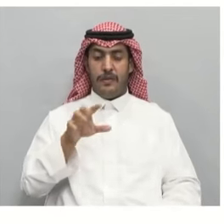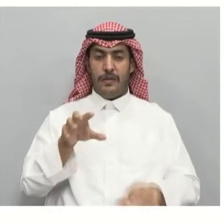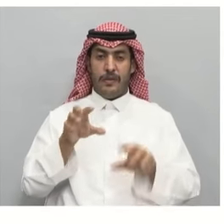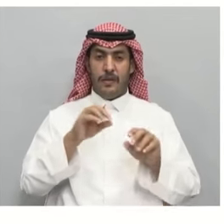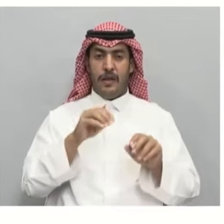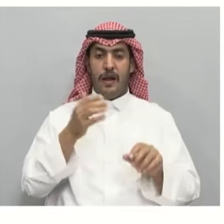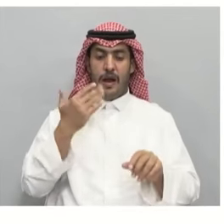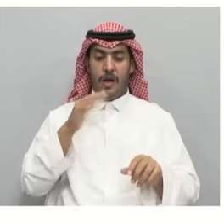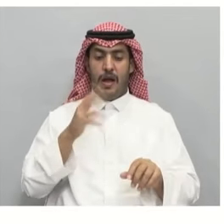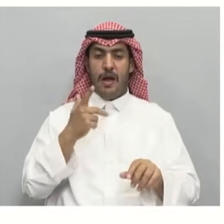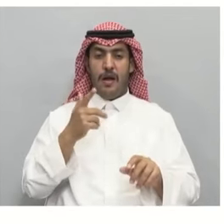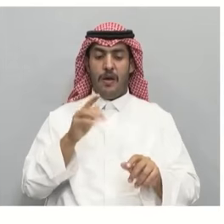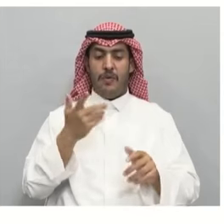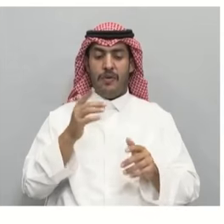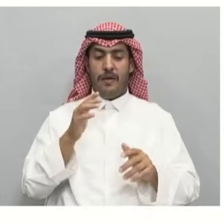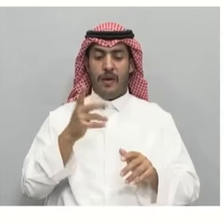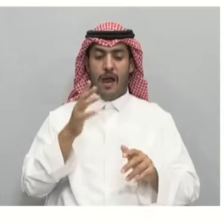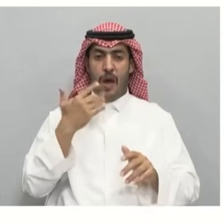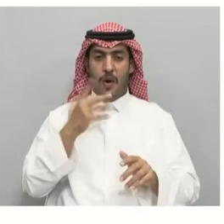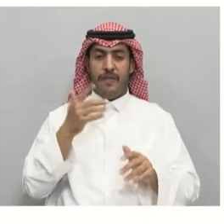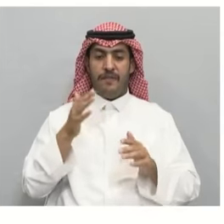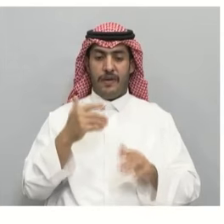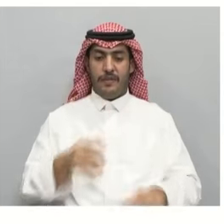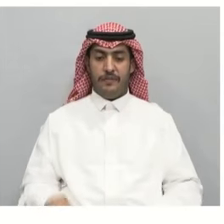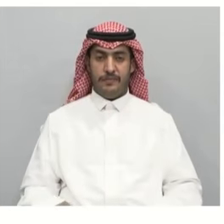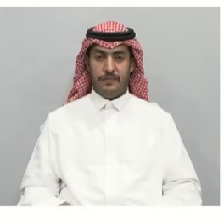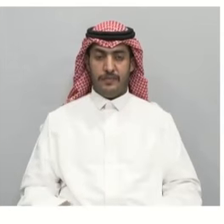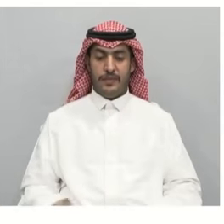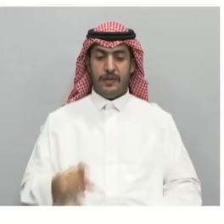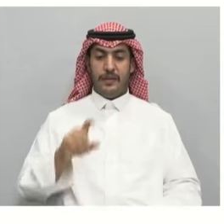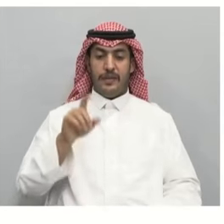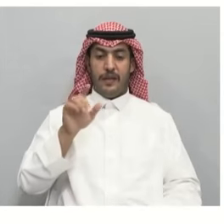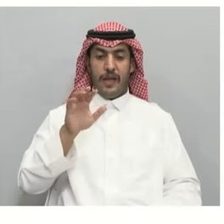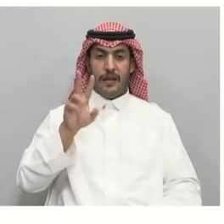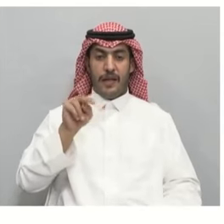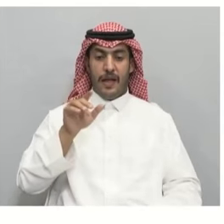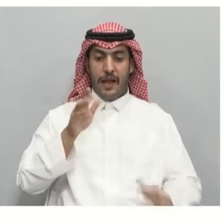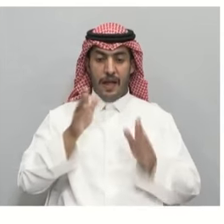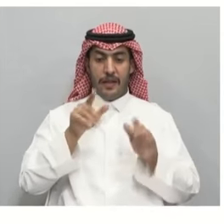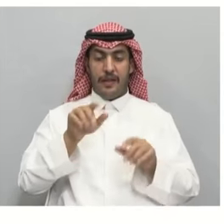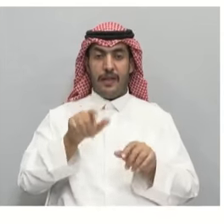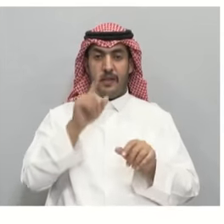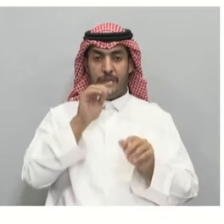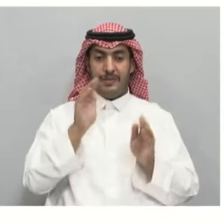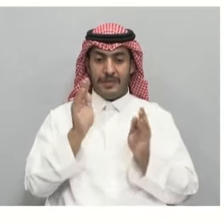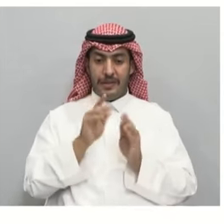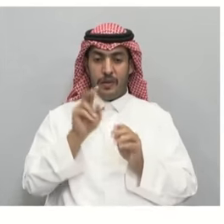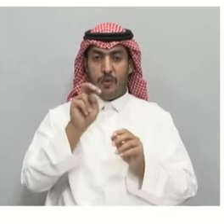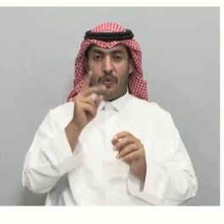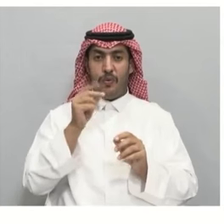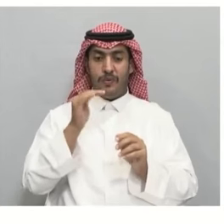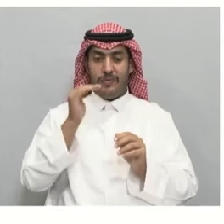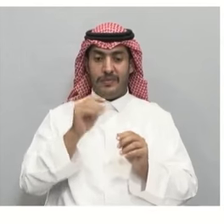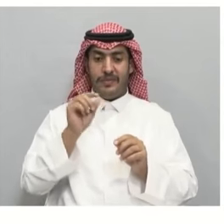عبر الهواء او الفراغ ايضا رقم 11 حدد اذا تم تصغير قطر سلك